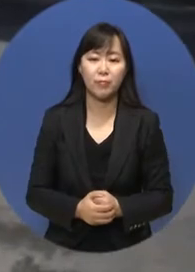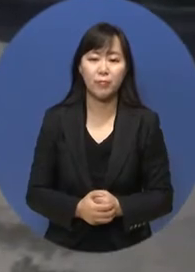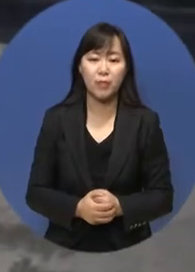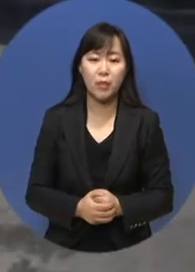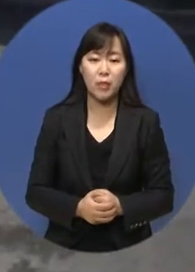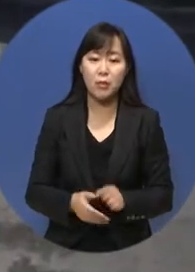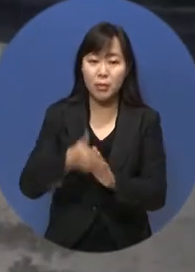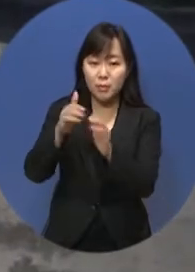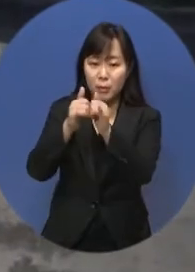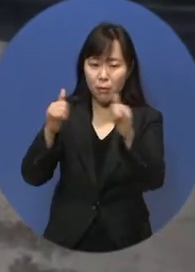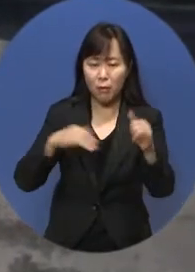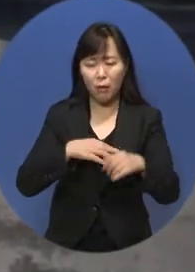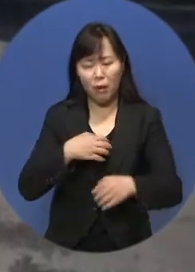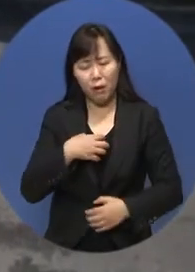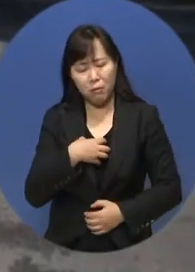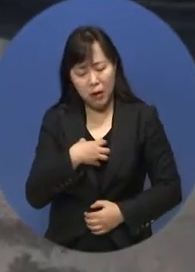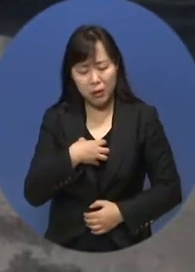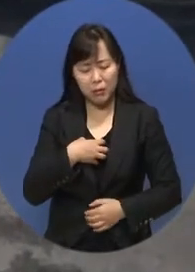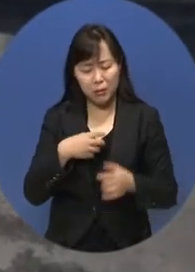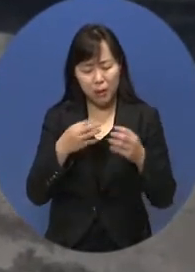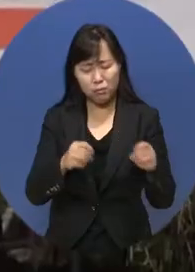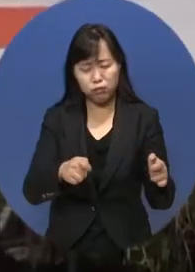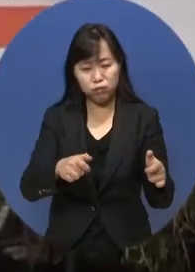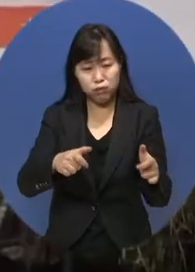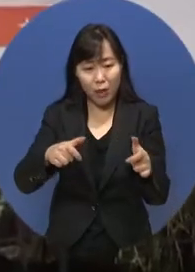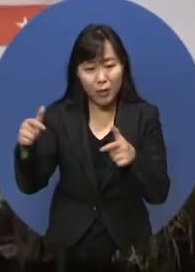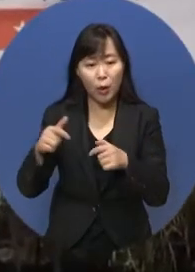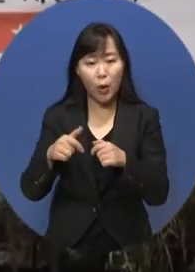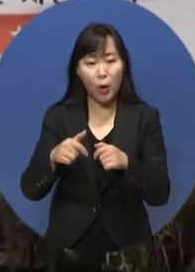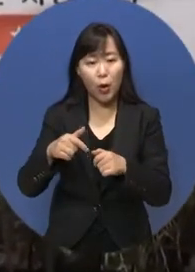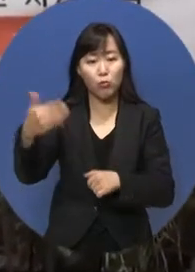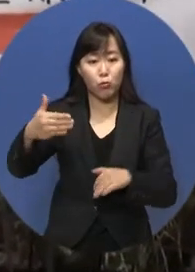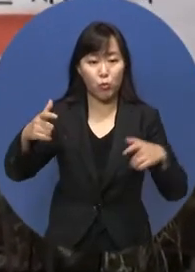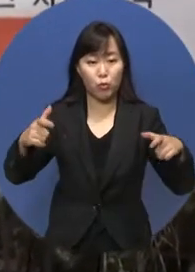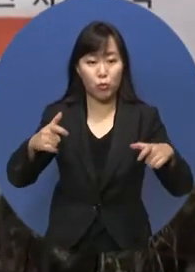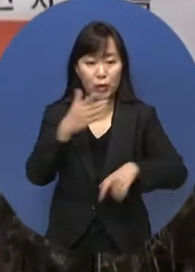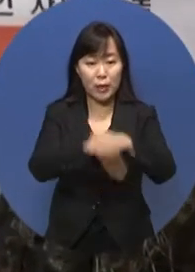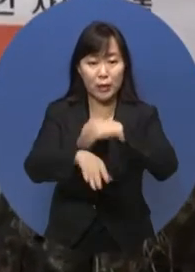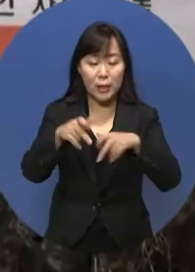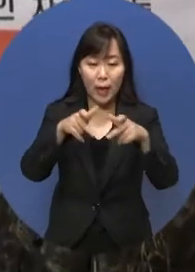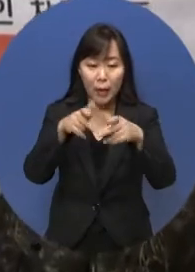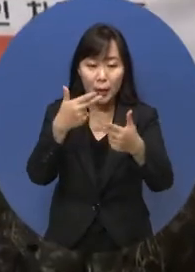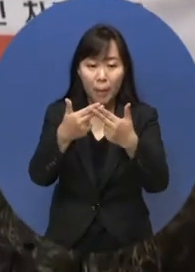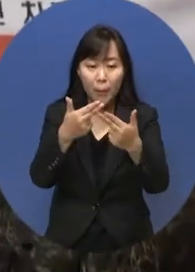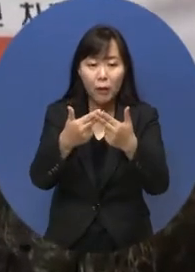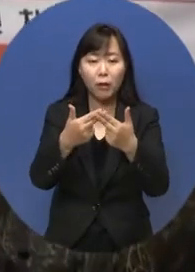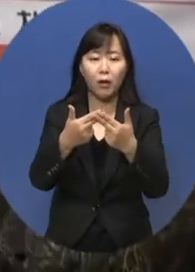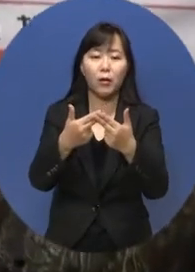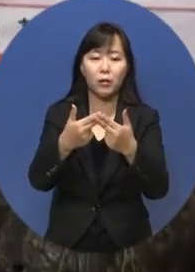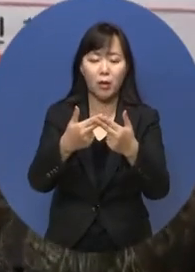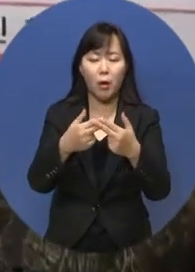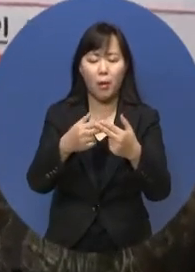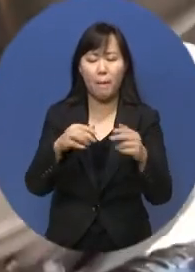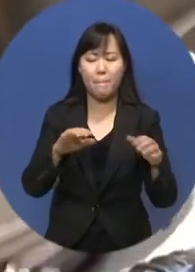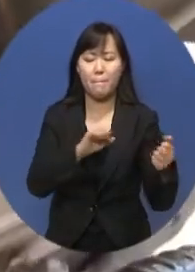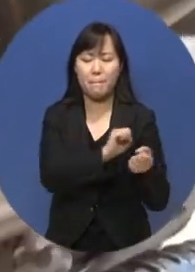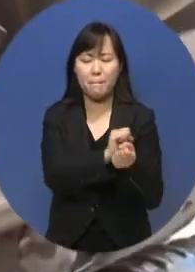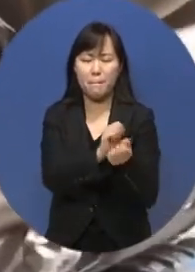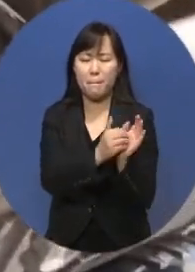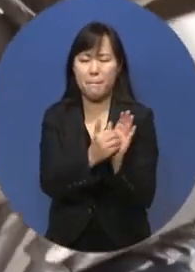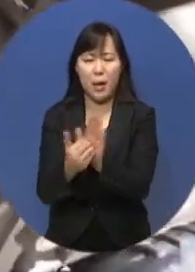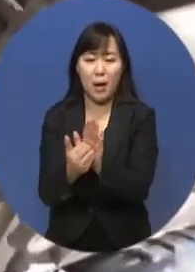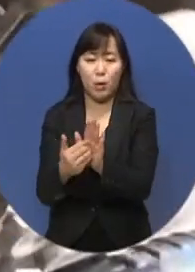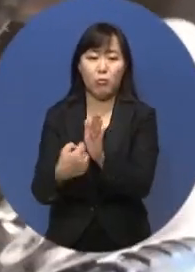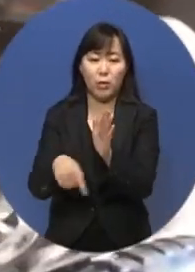코로나19로 인한 시민들의 불안감이 커지고 있는 가운데 구로구 지체장애인협회는 코로나19 확산을 방지하기 위해